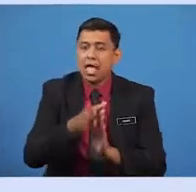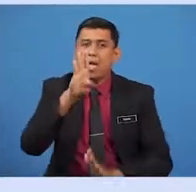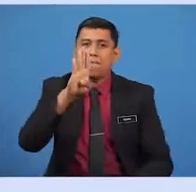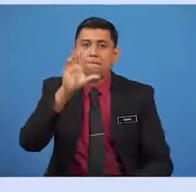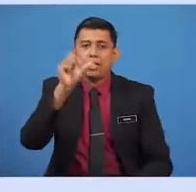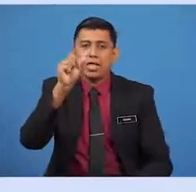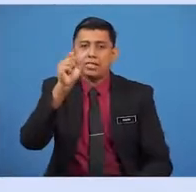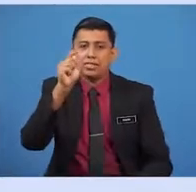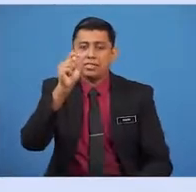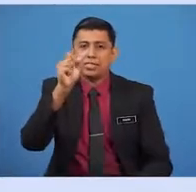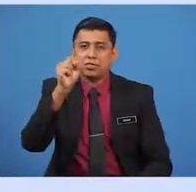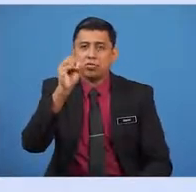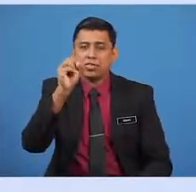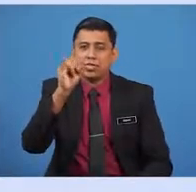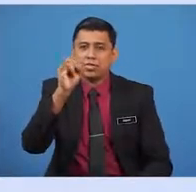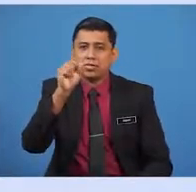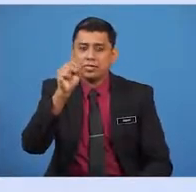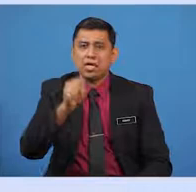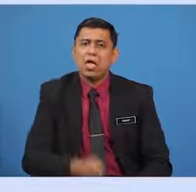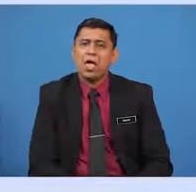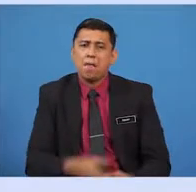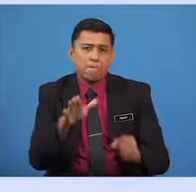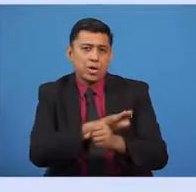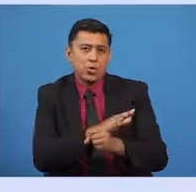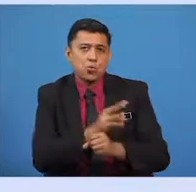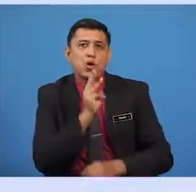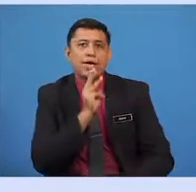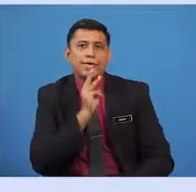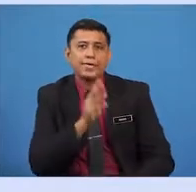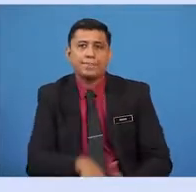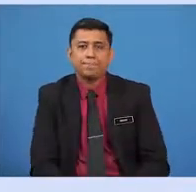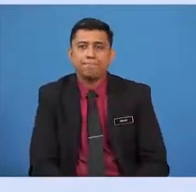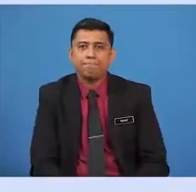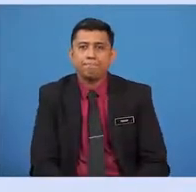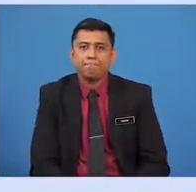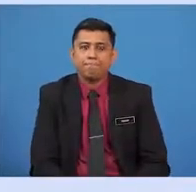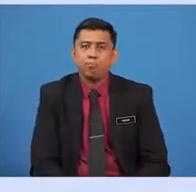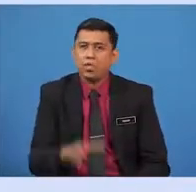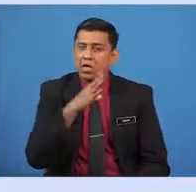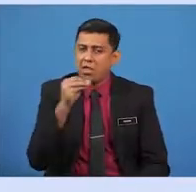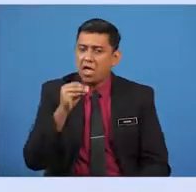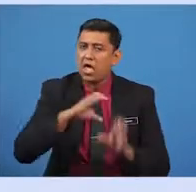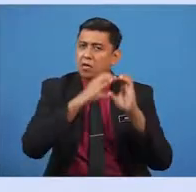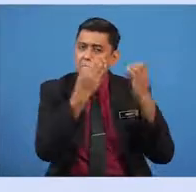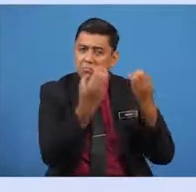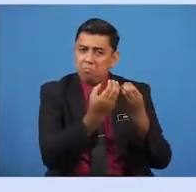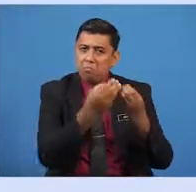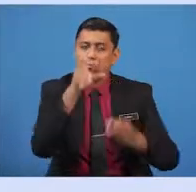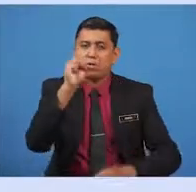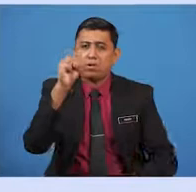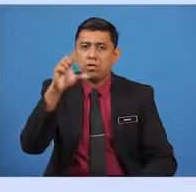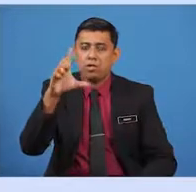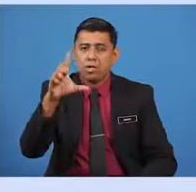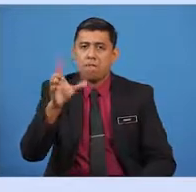Blastocista terdapat satu rongga yang dipenuhi air amnion dan kelompok sel yang akan